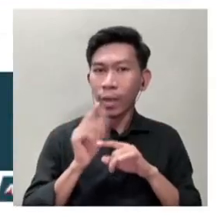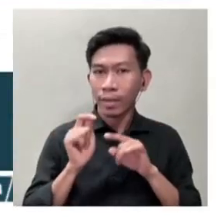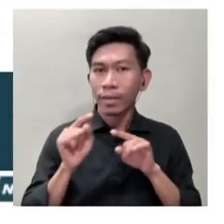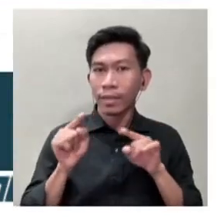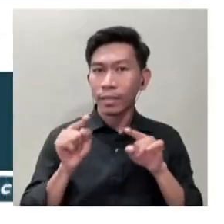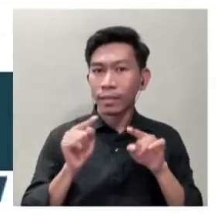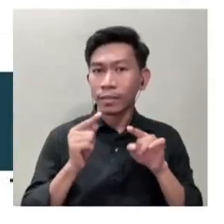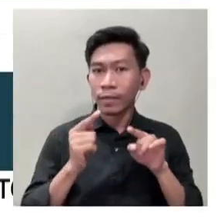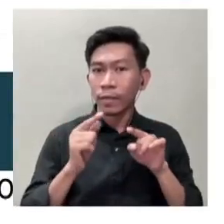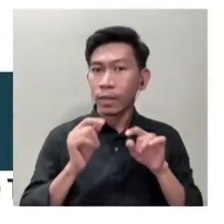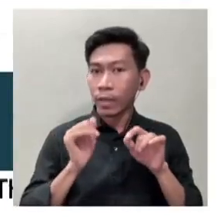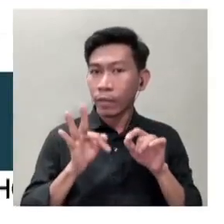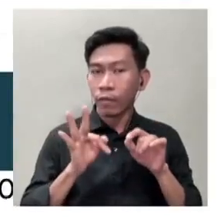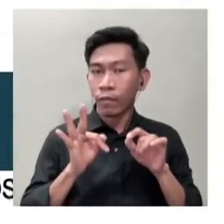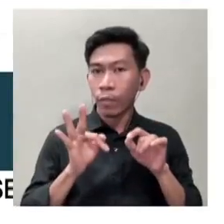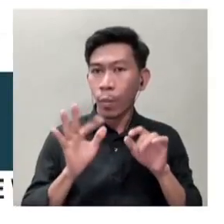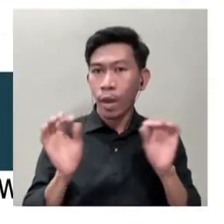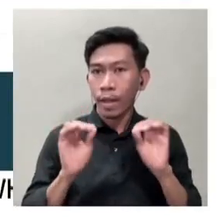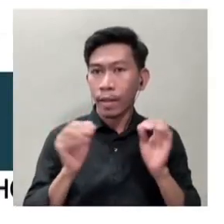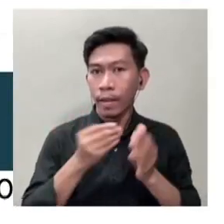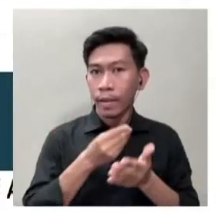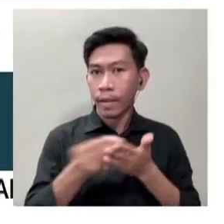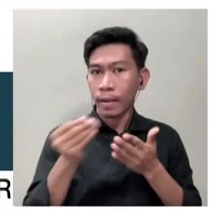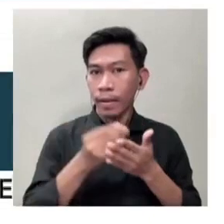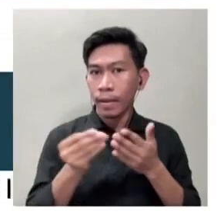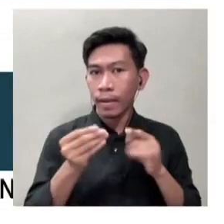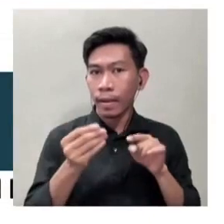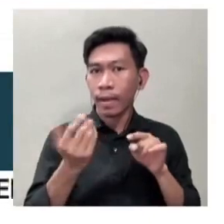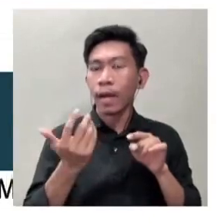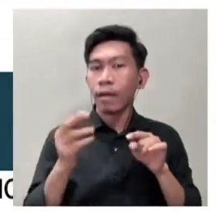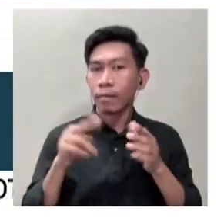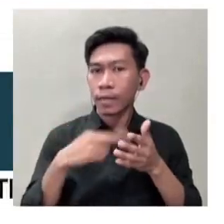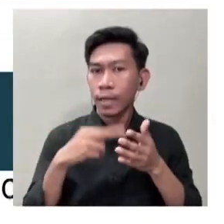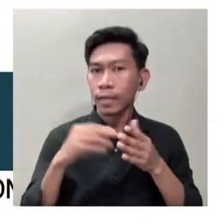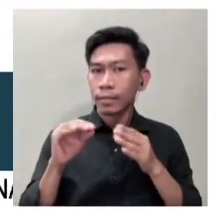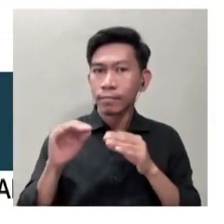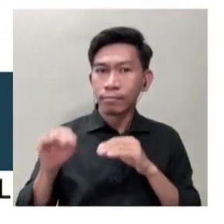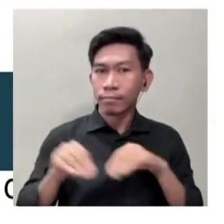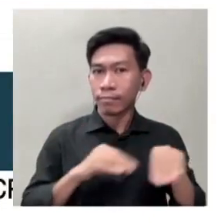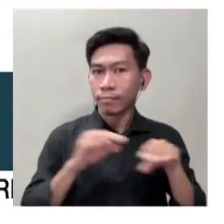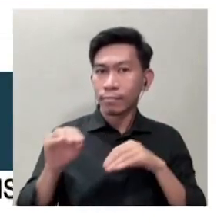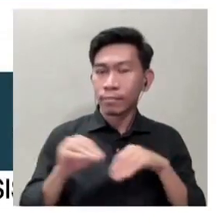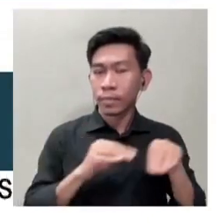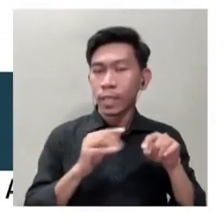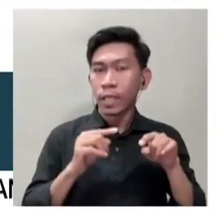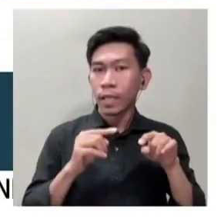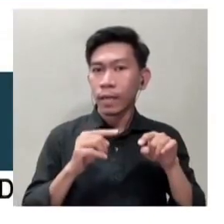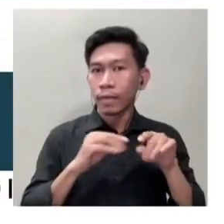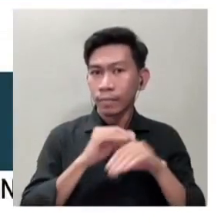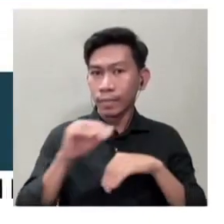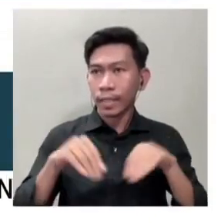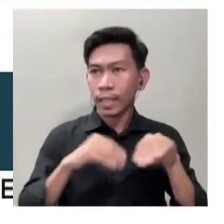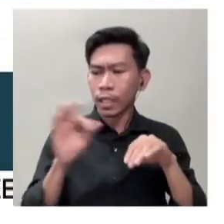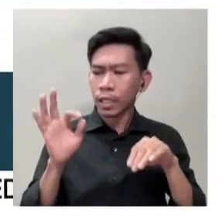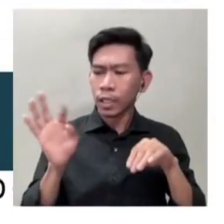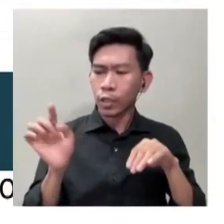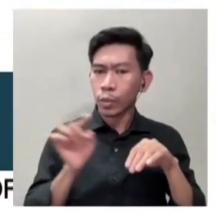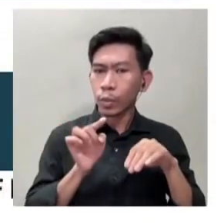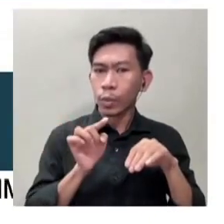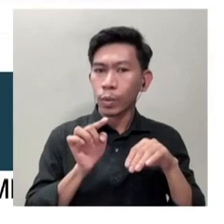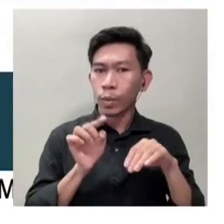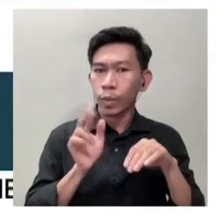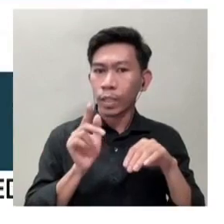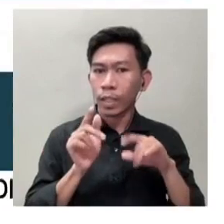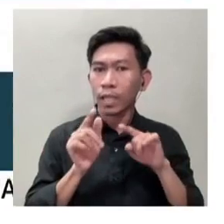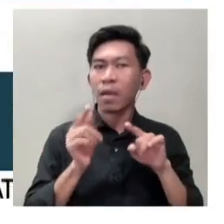mga rice miller or trader sa 19 to 20 pesos, ang mangyayari niyan is bibili